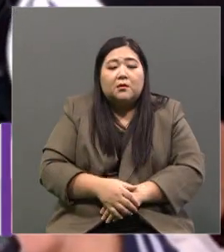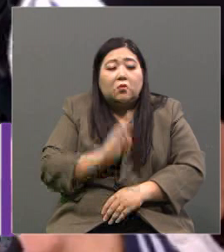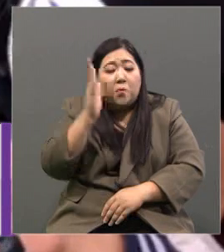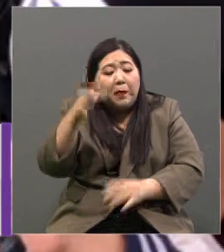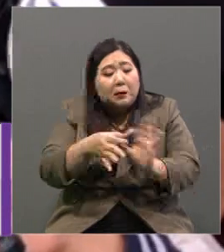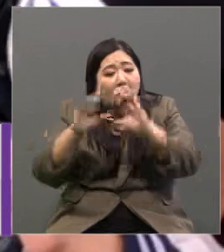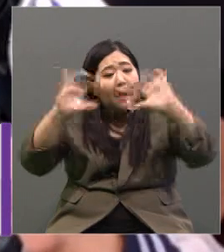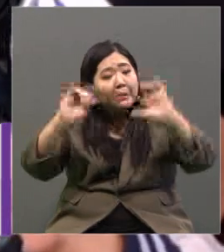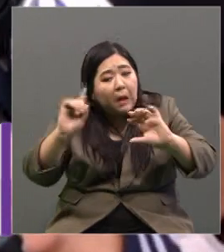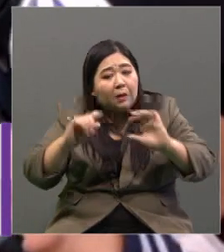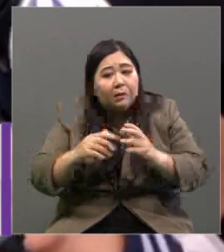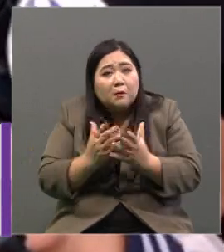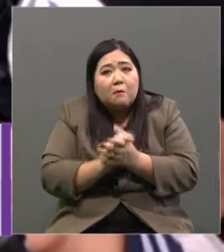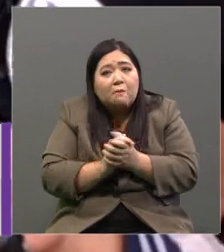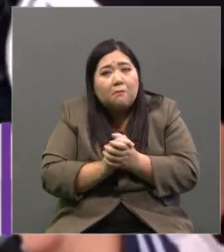ที่ตามมาก็คือไม่ผ่าน